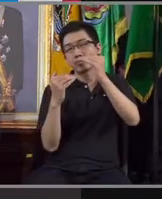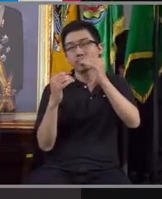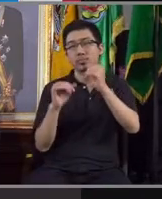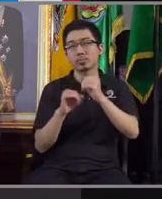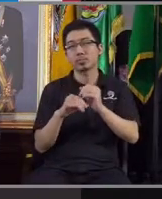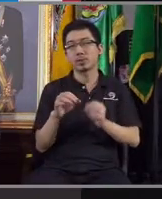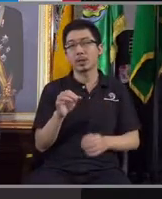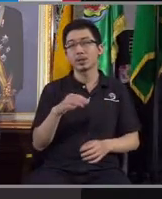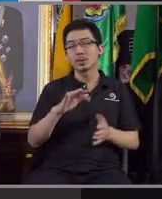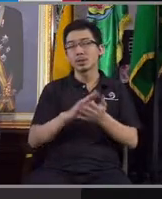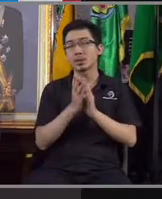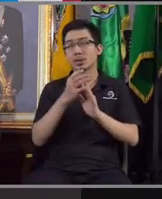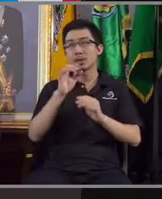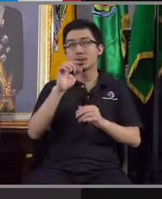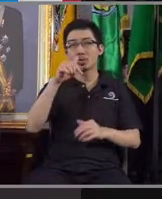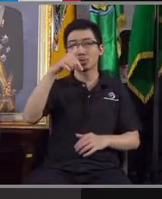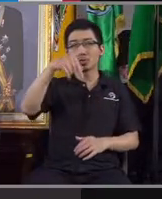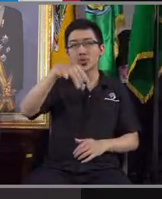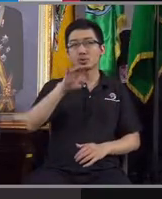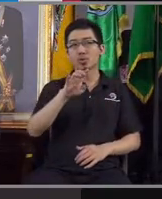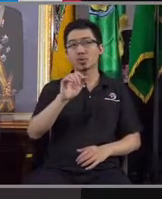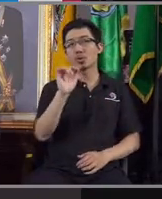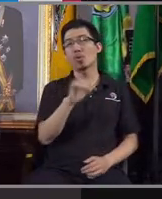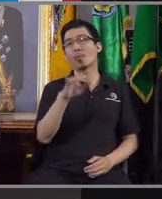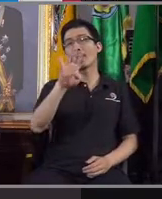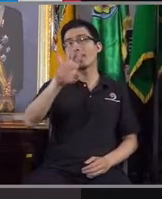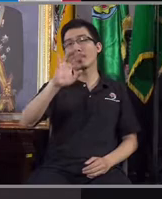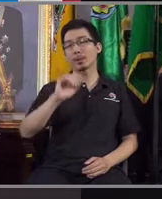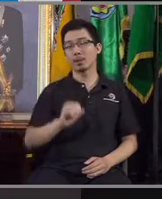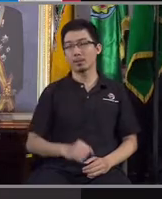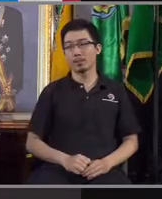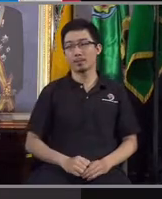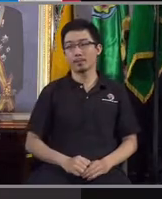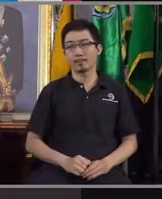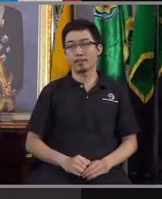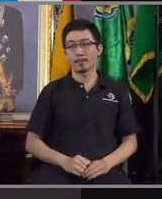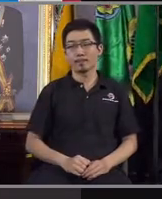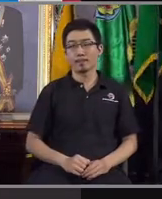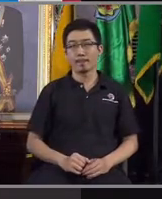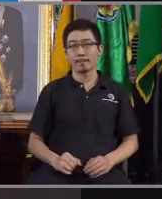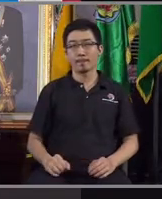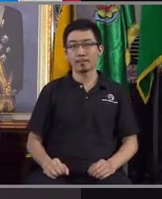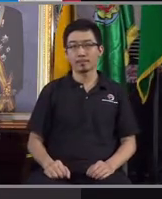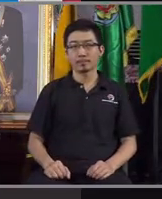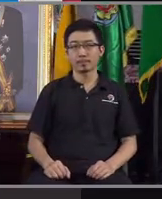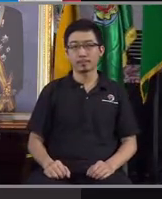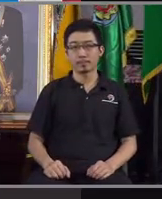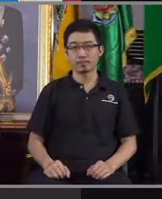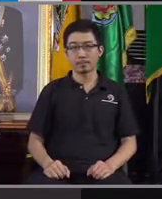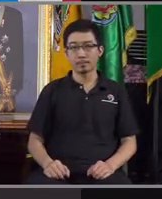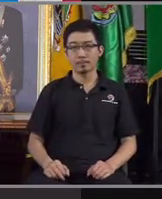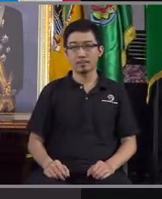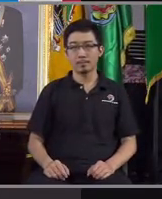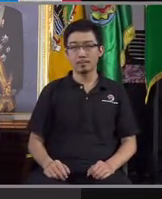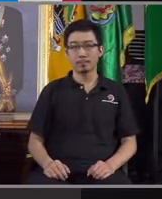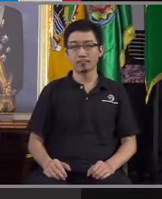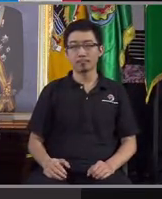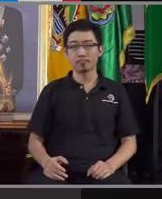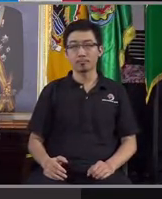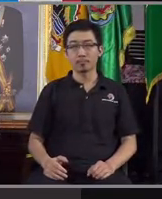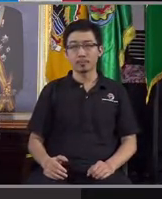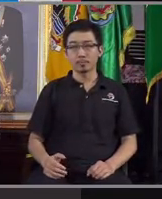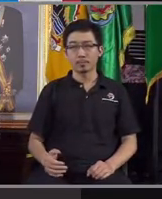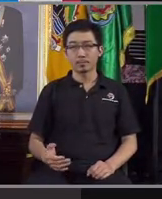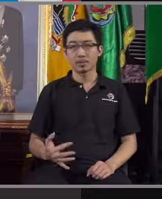menjadi 7,04, masih lebih tinggi dibanding Kisaran 3 dan kota Semarang. Tapi alhamdulillah kita sudah turun